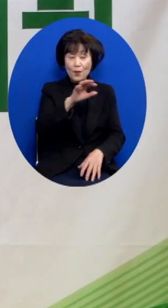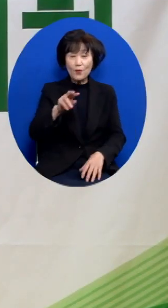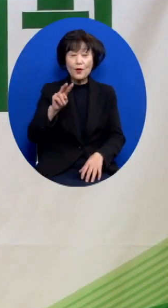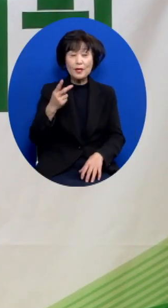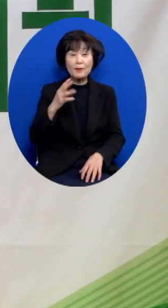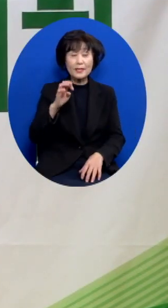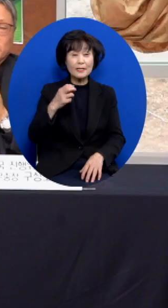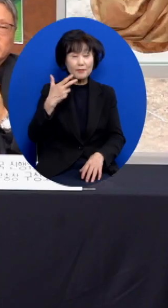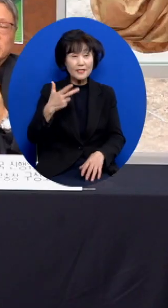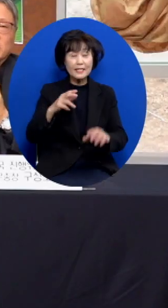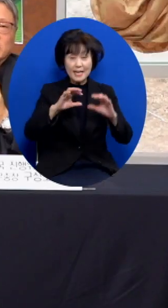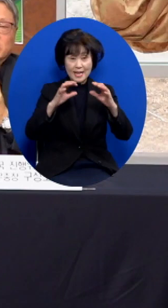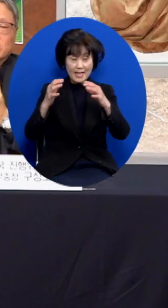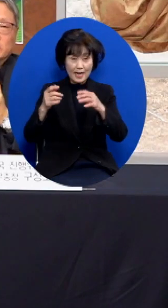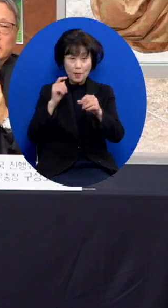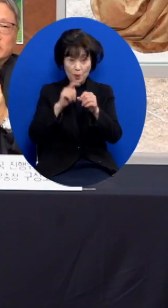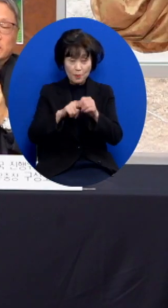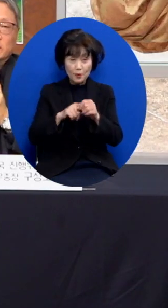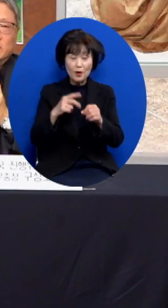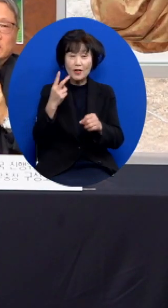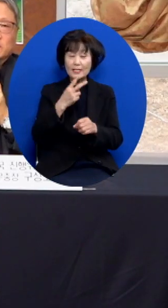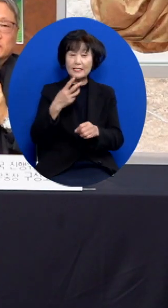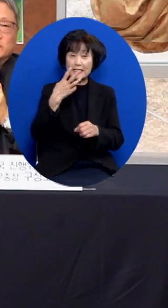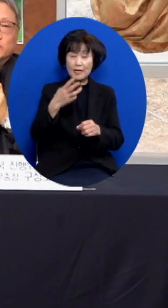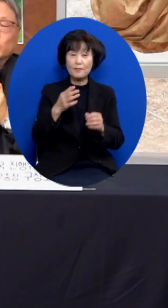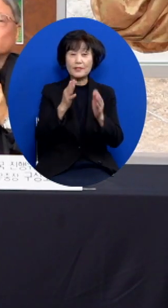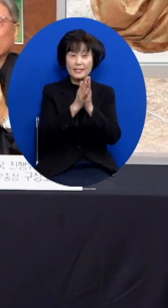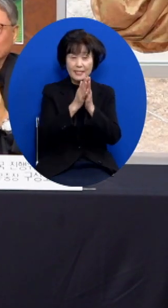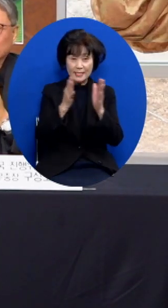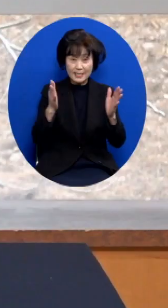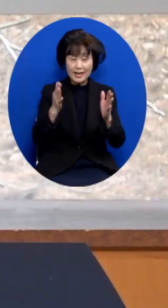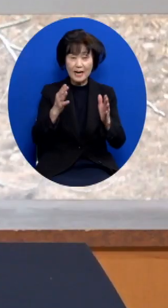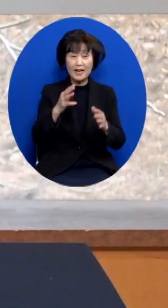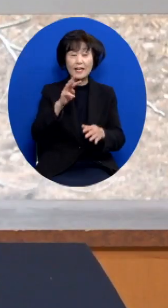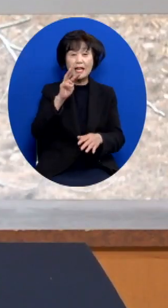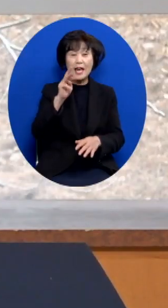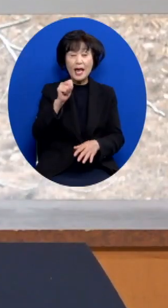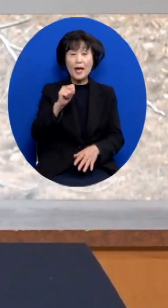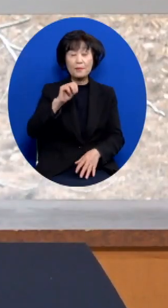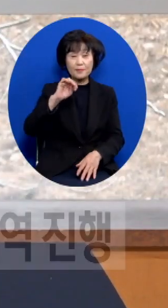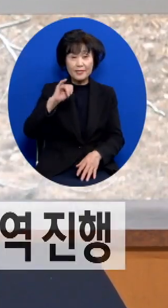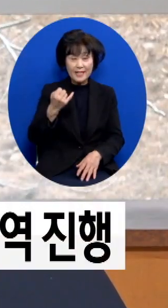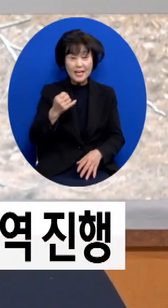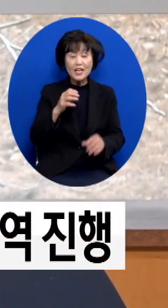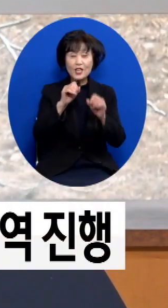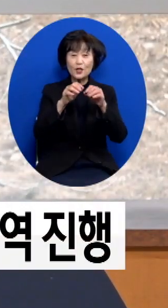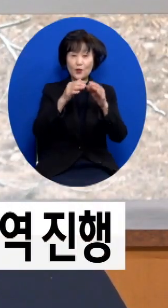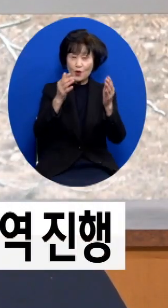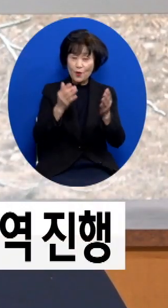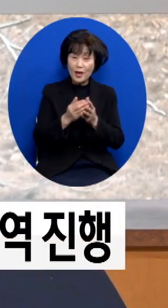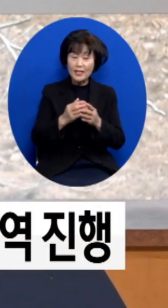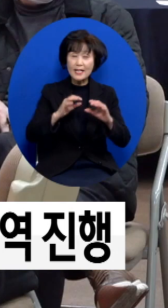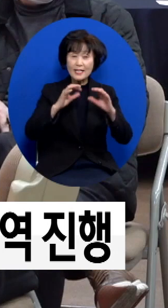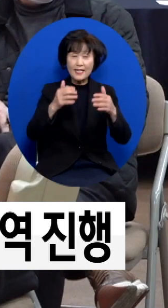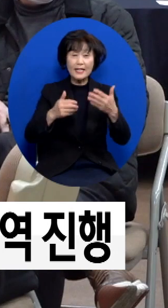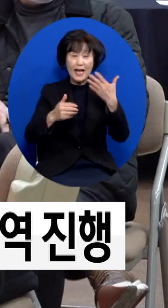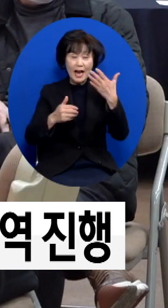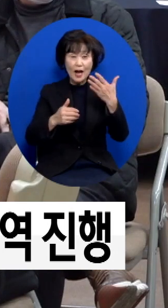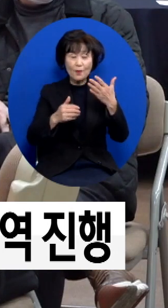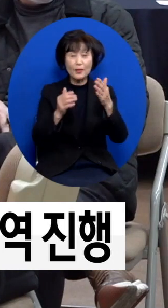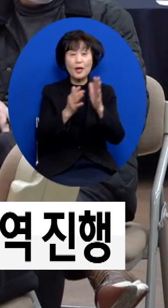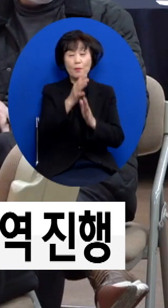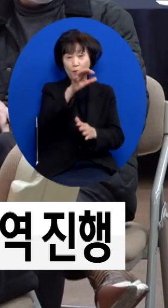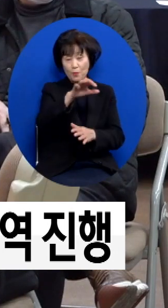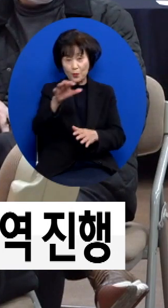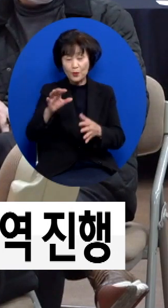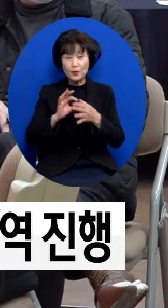선교를 목표로 지난 2003년 출범한 awmj 선교회는 전 세계 9개의 권역본부를 통해